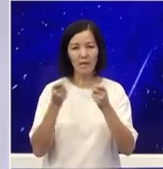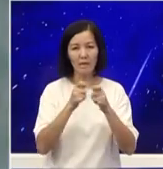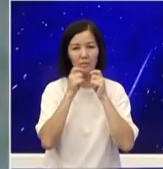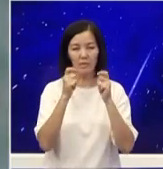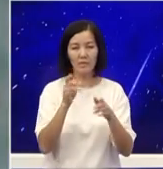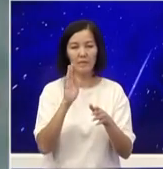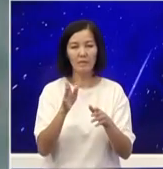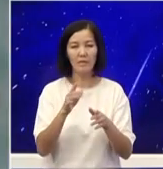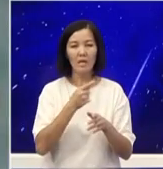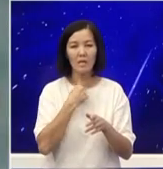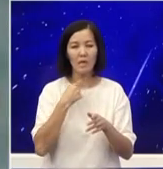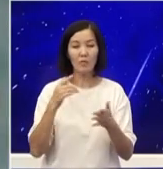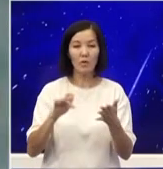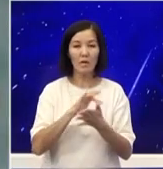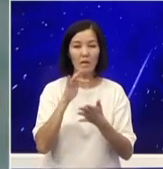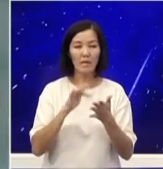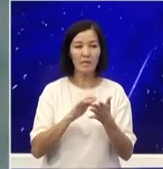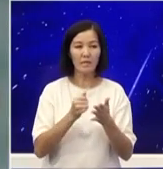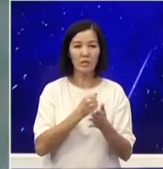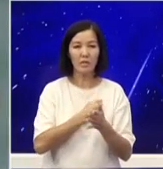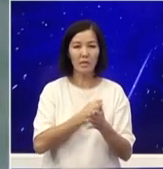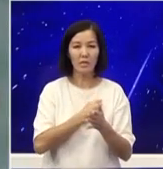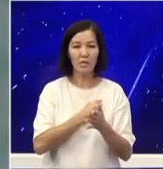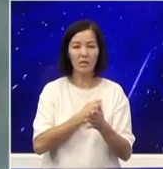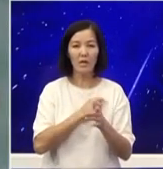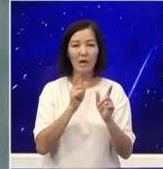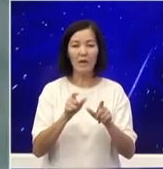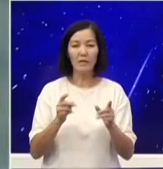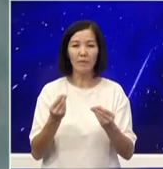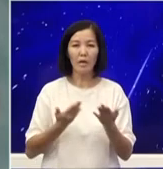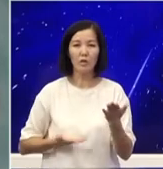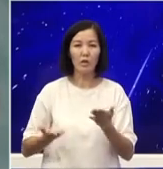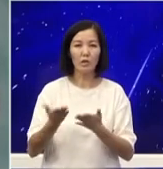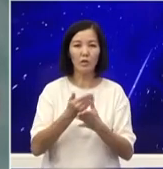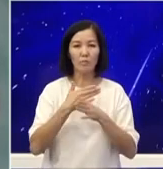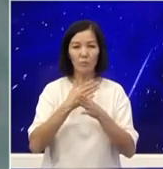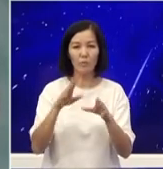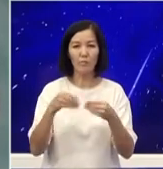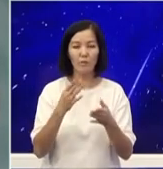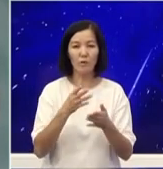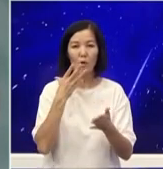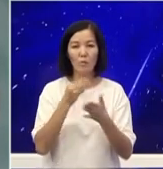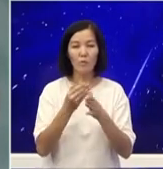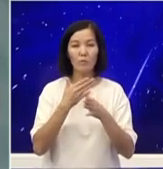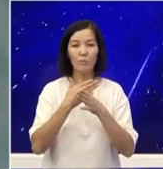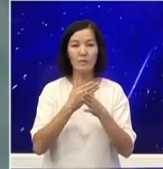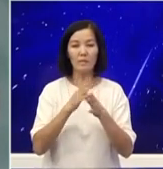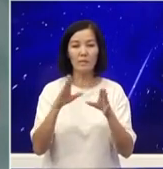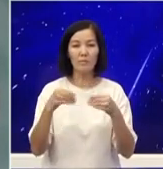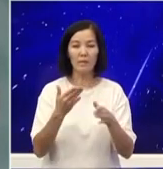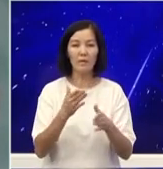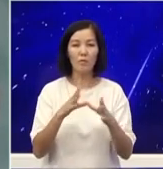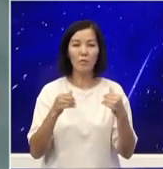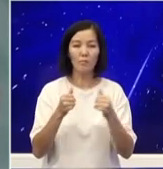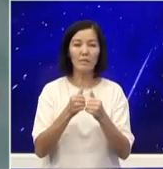Талдықорған қаласының жанашыр тұрғындары жеткізіп отыр. Егер де сіздер өз көмектеріңізді осы